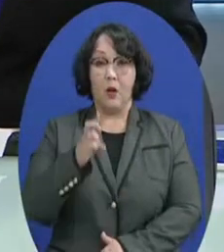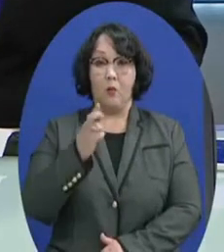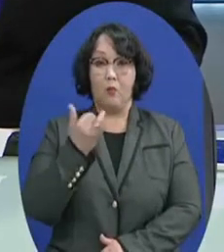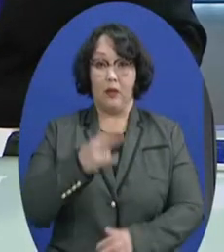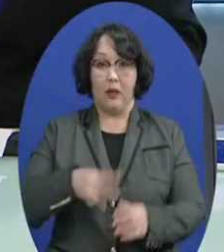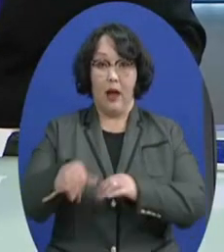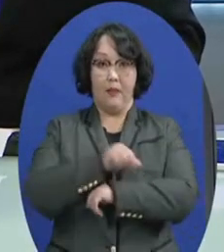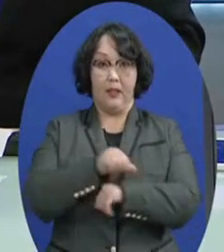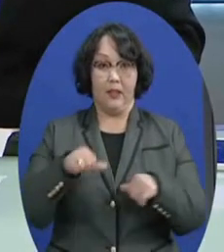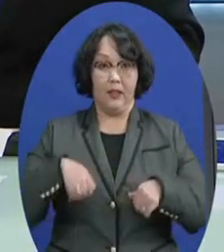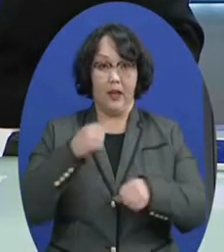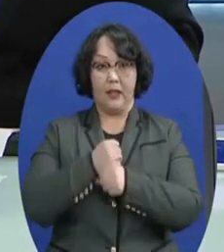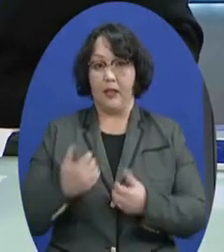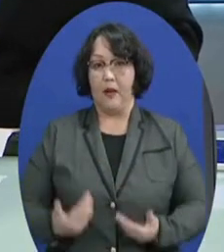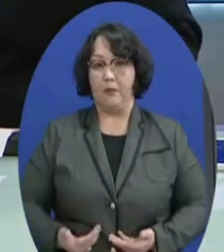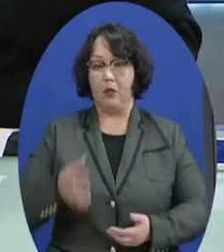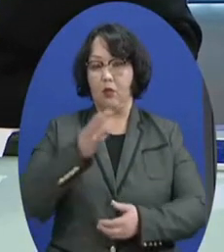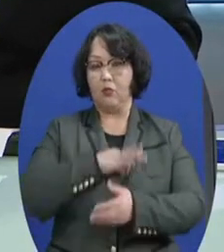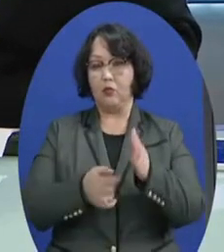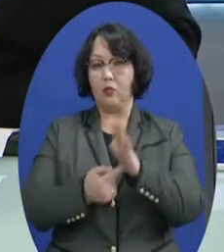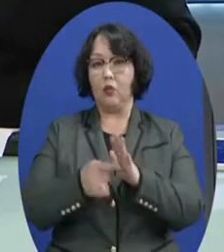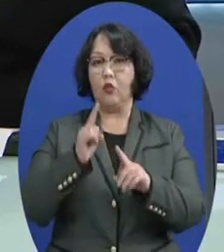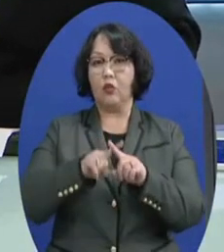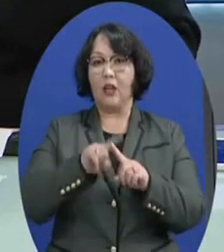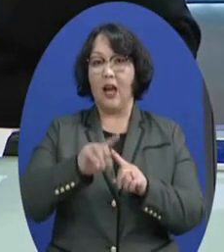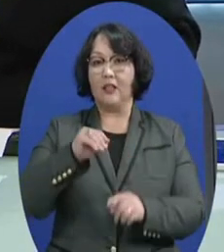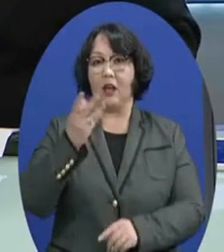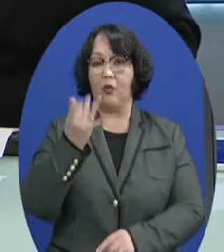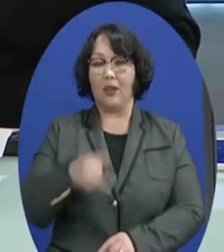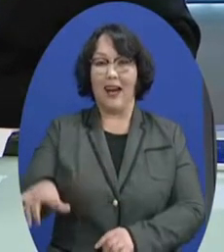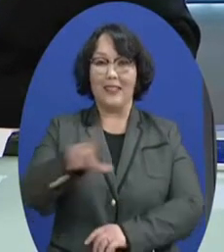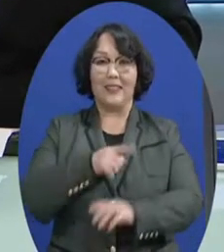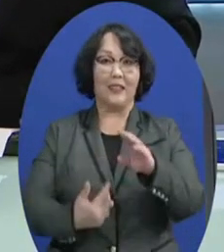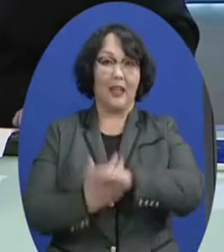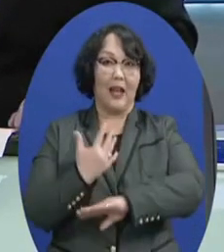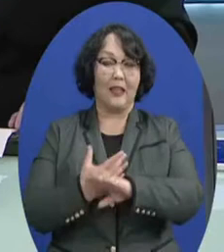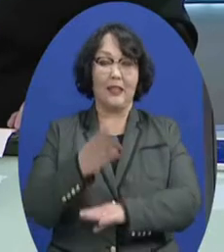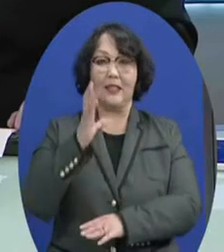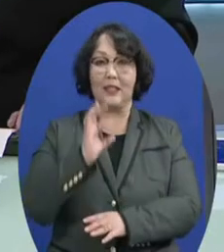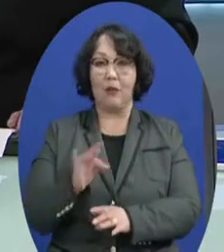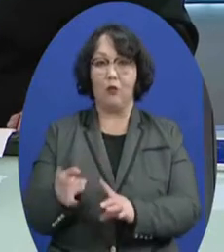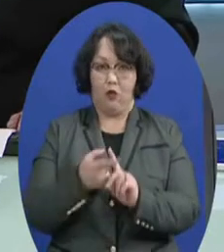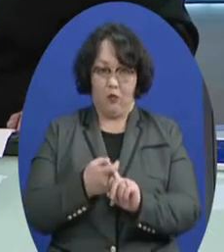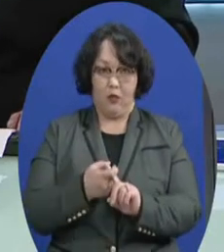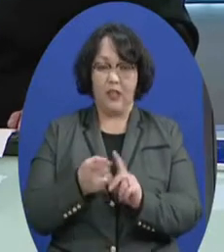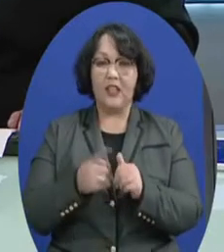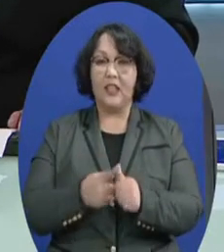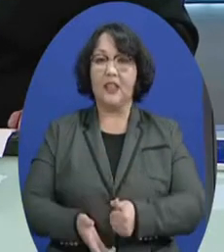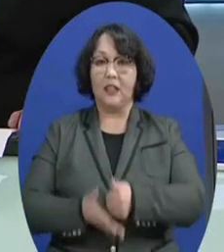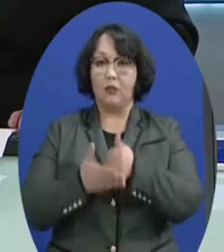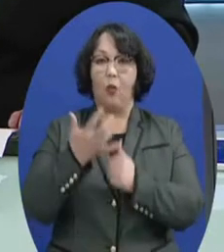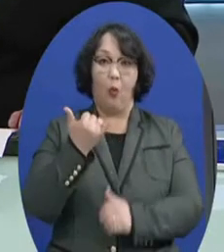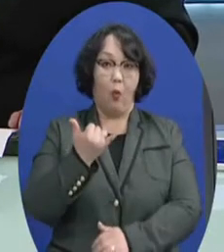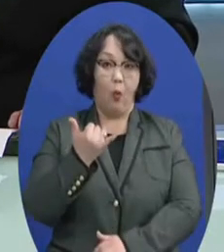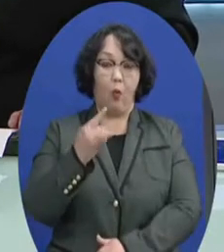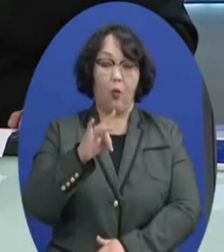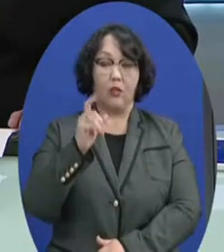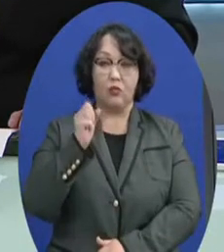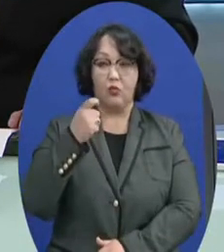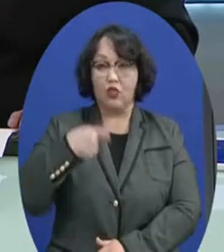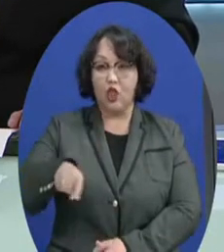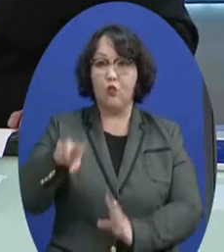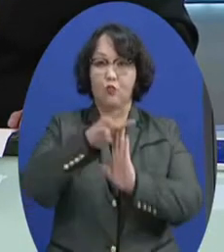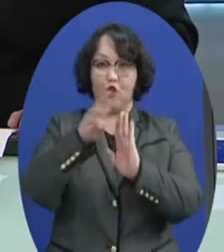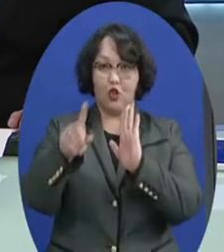Булган аймгийн иргэдийн ажил орлогын их үйлсвэр нь хөдөө аж ахуй газар тариалангийн салбартай холбоотой. Сонгогчид нэр дэвшигч Ухнаагийн хүрэл сүхийн мөрийн